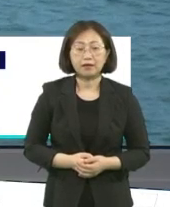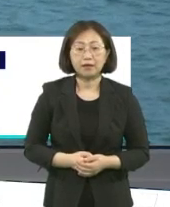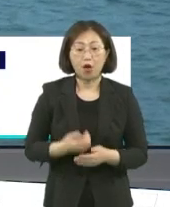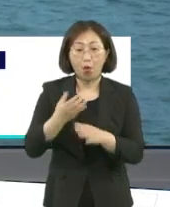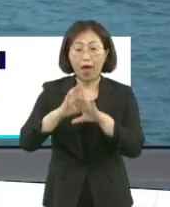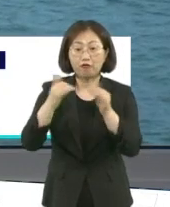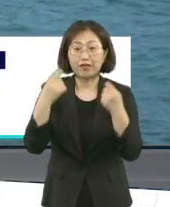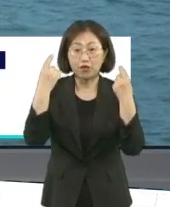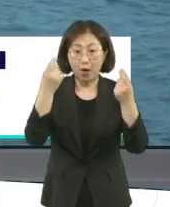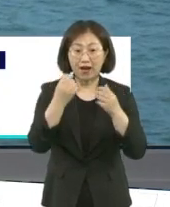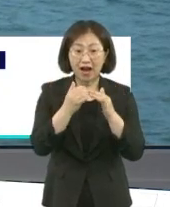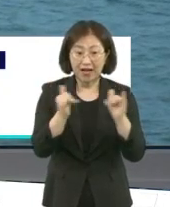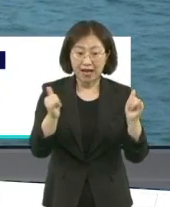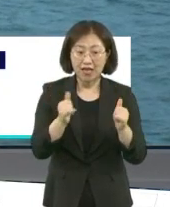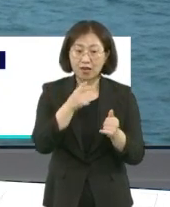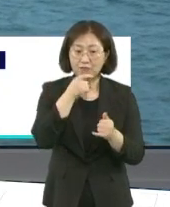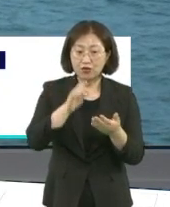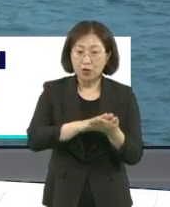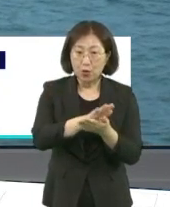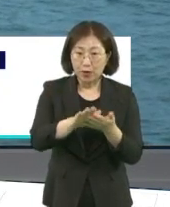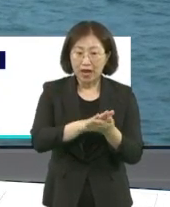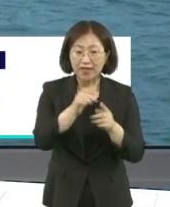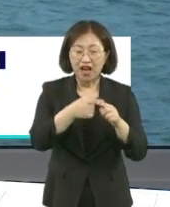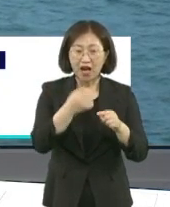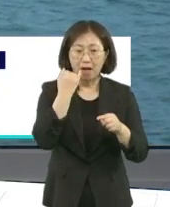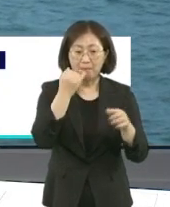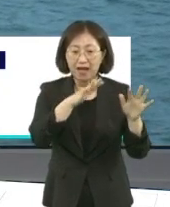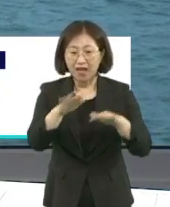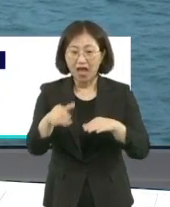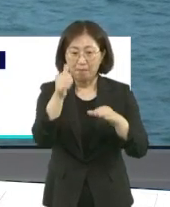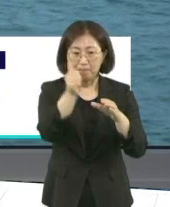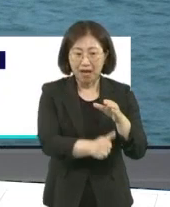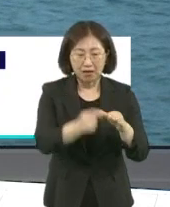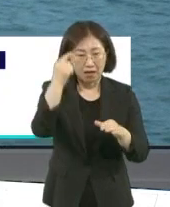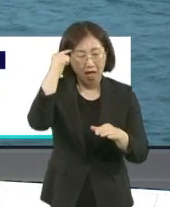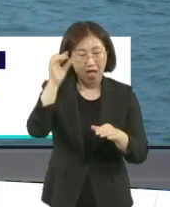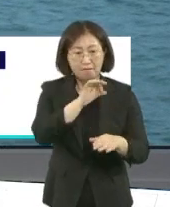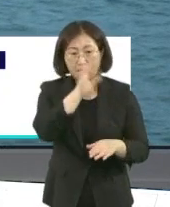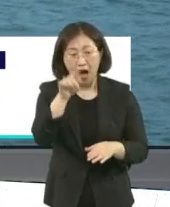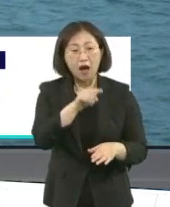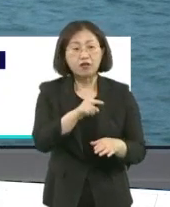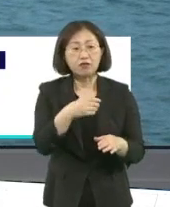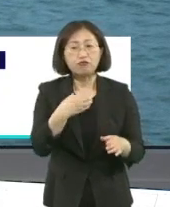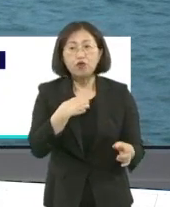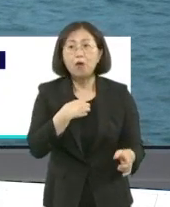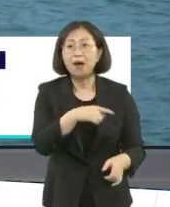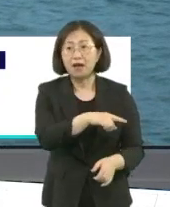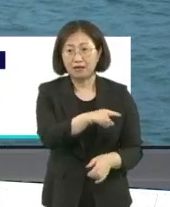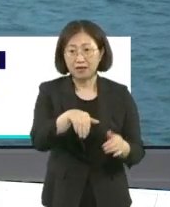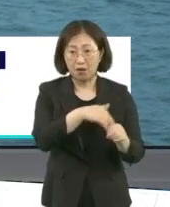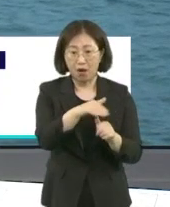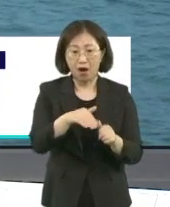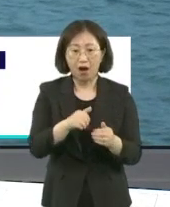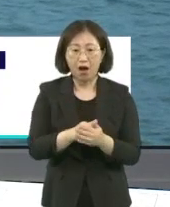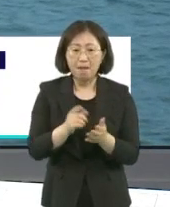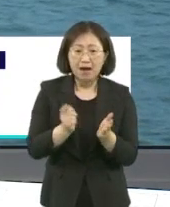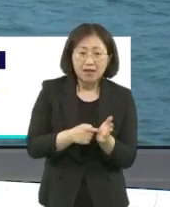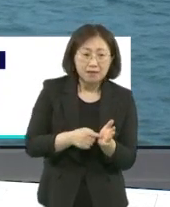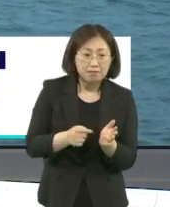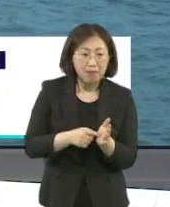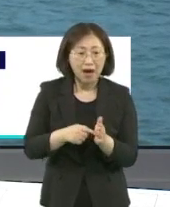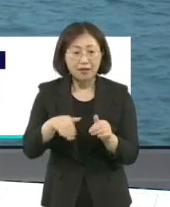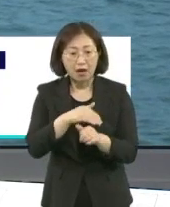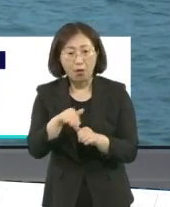한 외국인 관광객이 물놀이를 하다 깊은 바다에 빠져 의식을 잃은 위급한 상황이 벌어졌습니다. 1분 1초가 급한